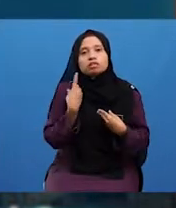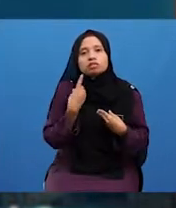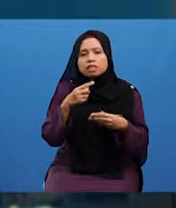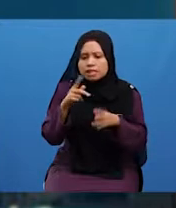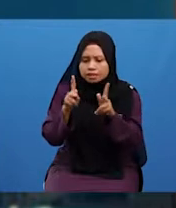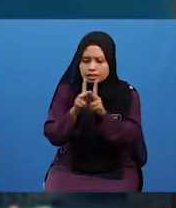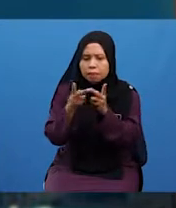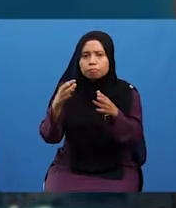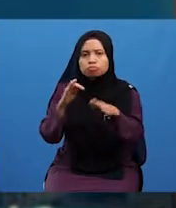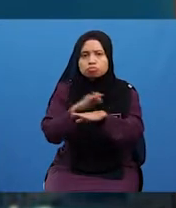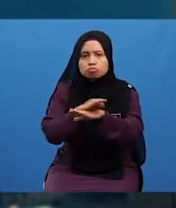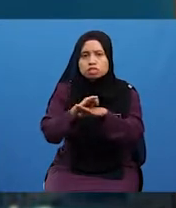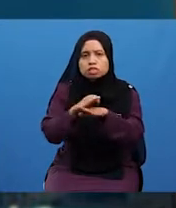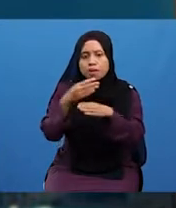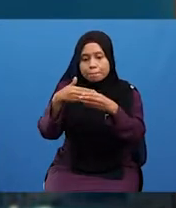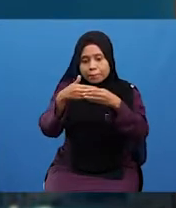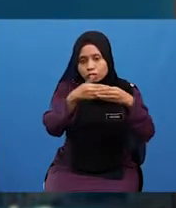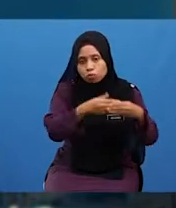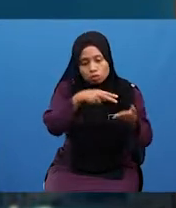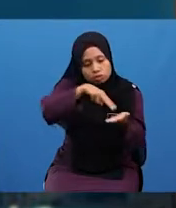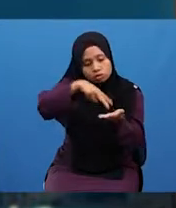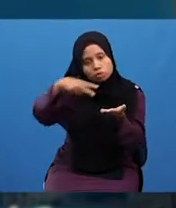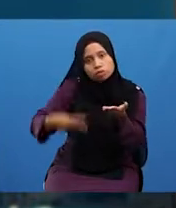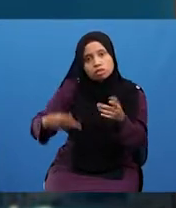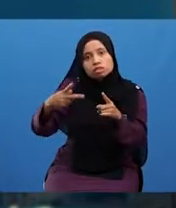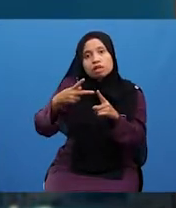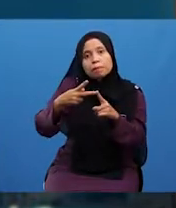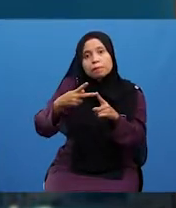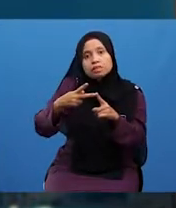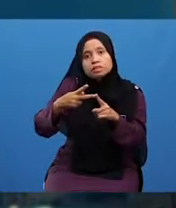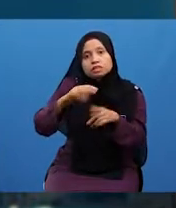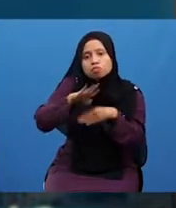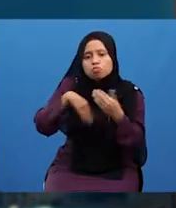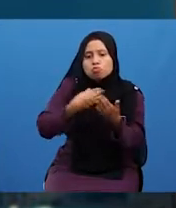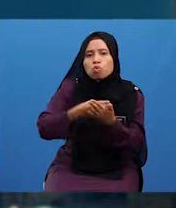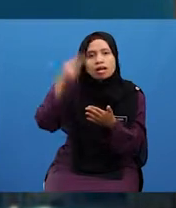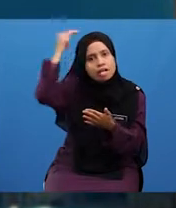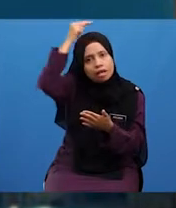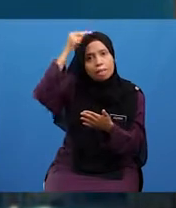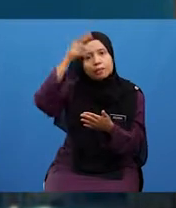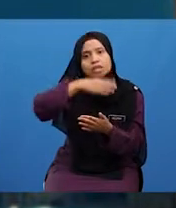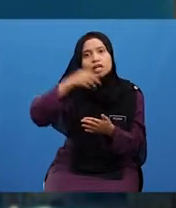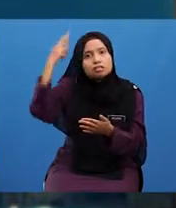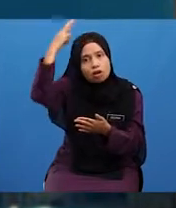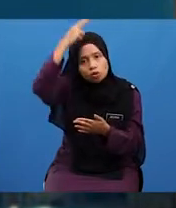berfungsi sebagai panduan yang diturunkan kepada para nabi dan rasul mengikut